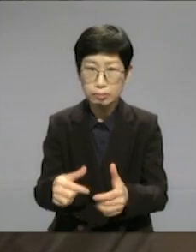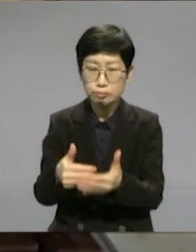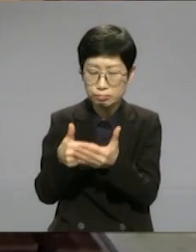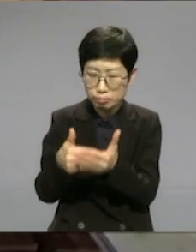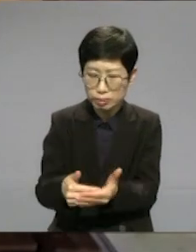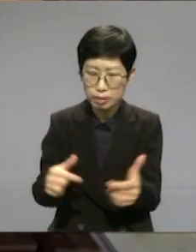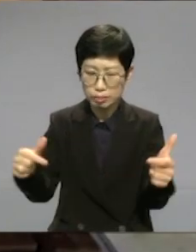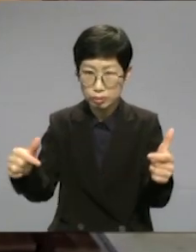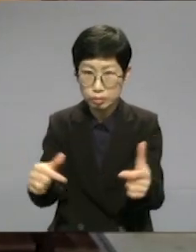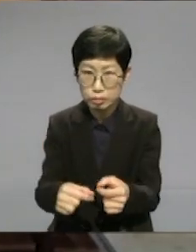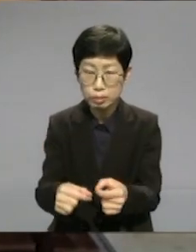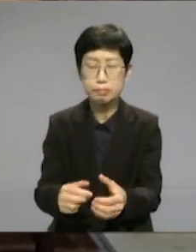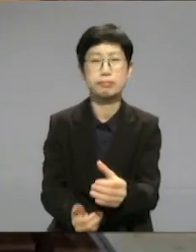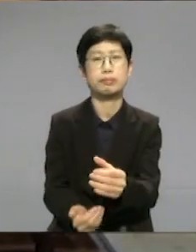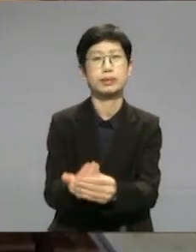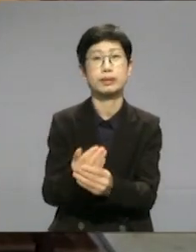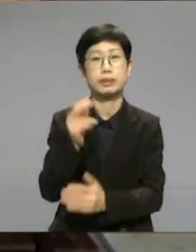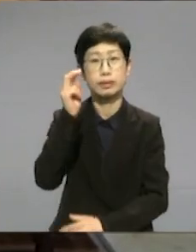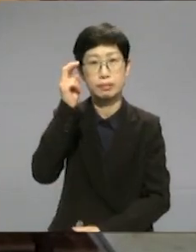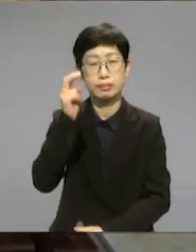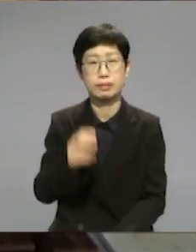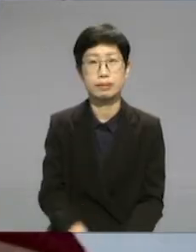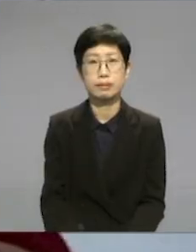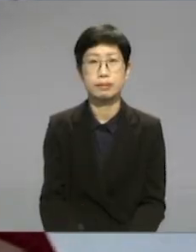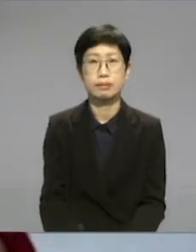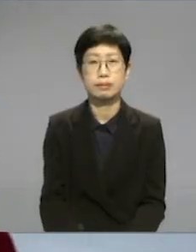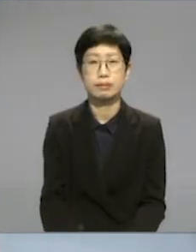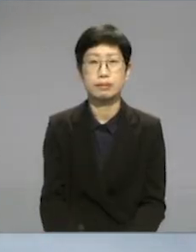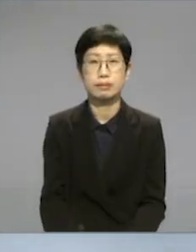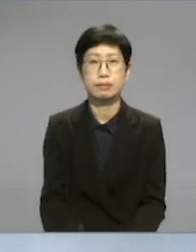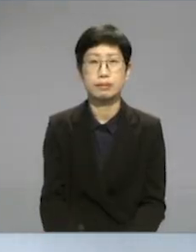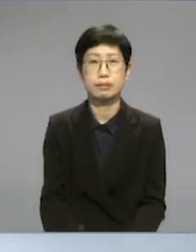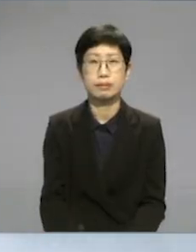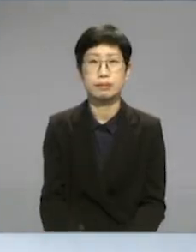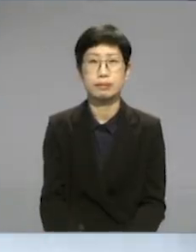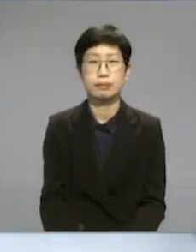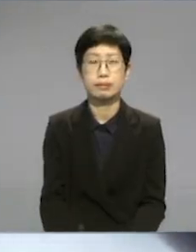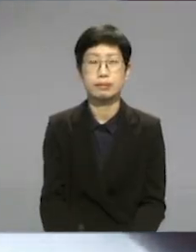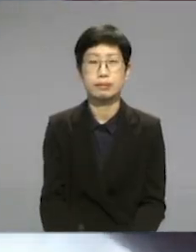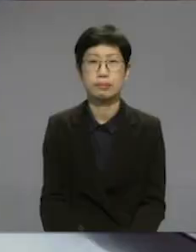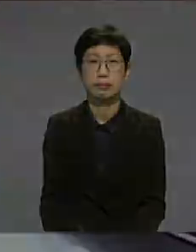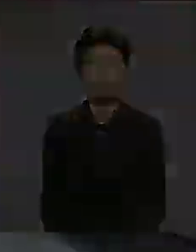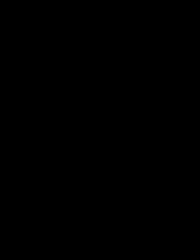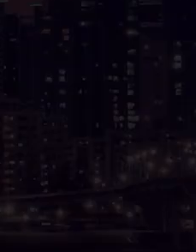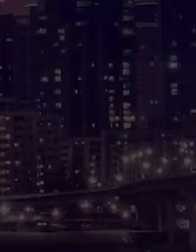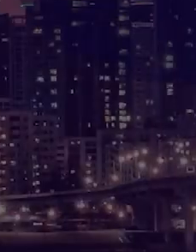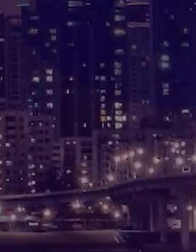이른바 슈링크플레이션도 발생할 것으로 보입니다. 월드뉴스 윤서영입니다.